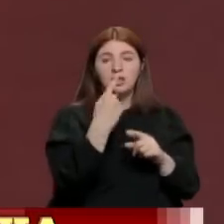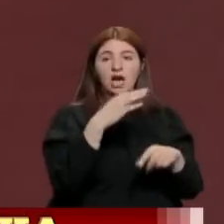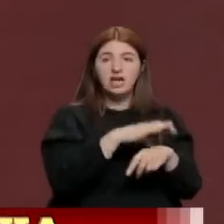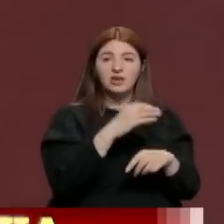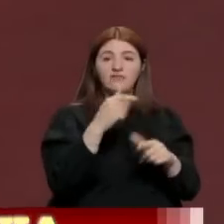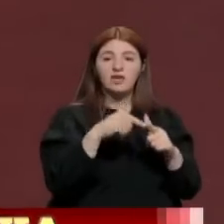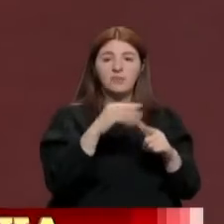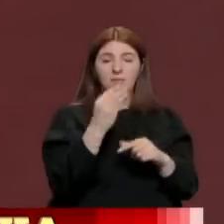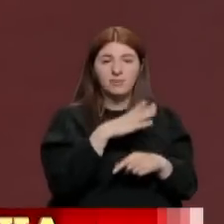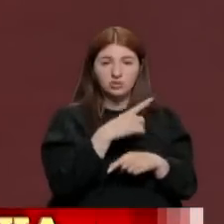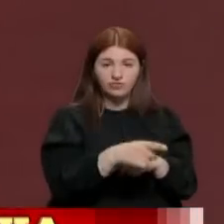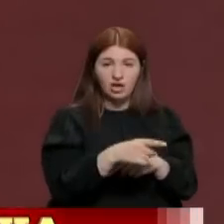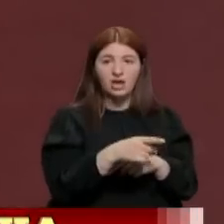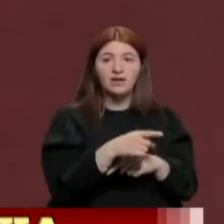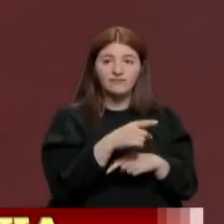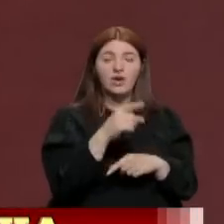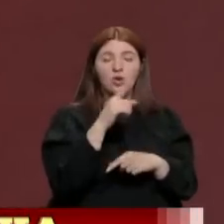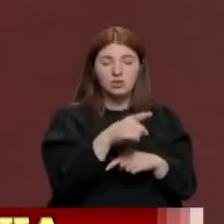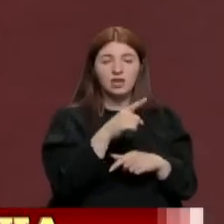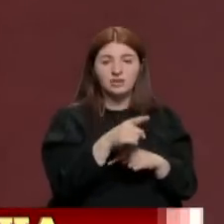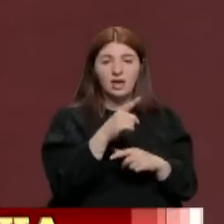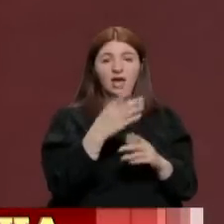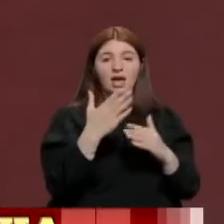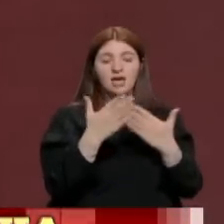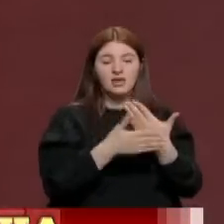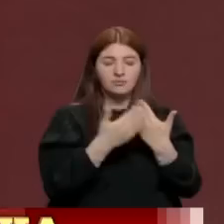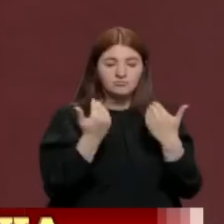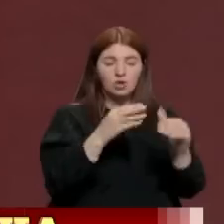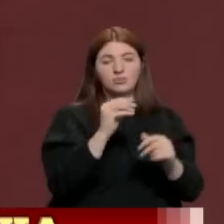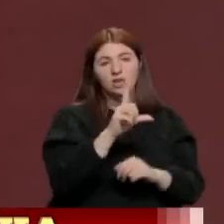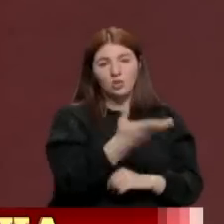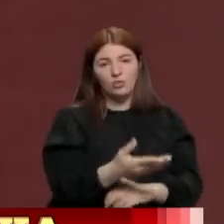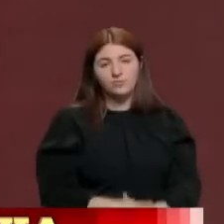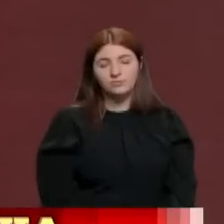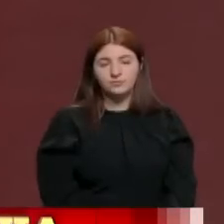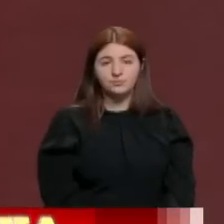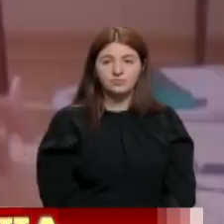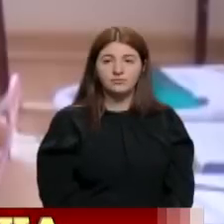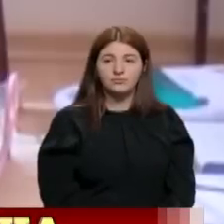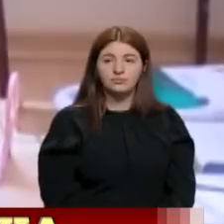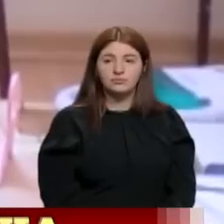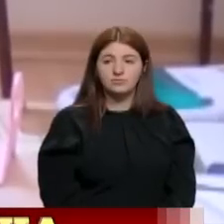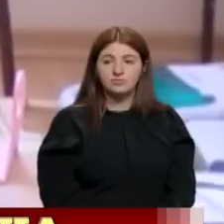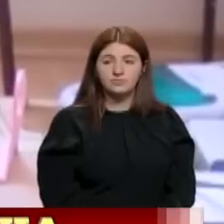Fatma bebeğimiz var ve ona da el uzatılması gerekiyor.